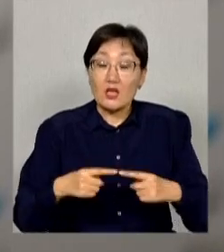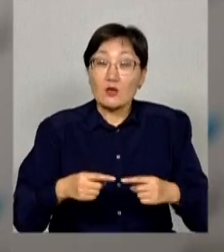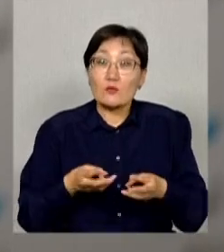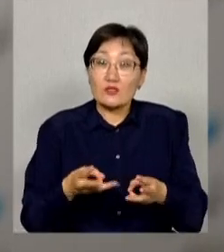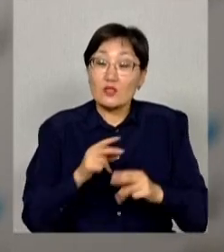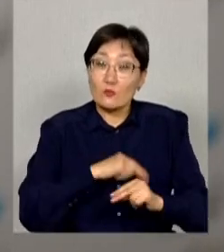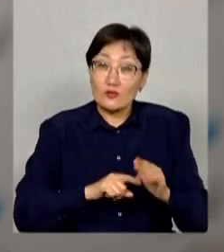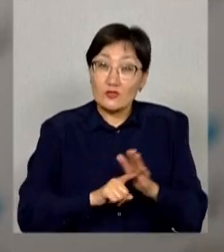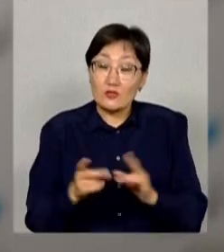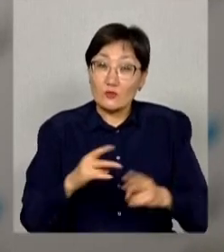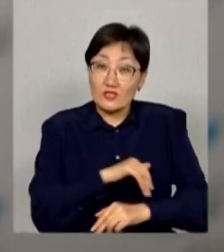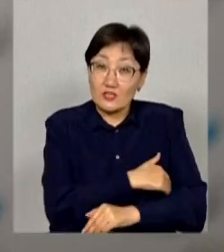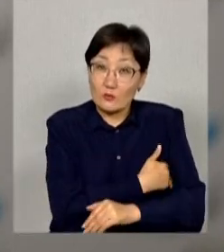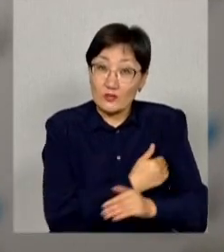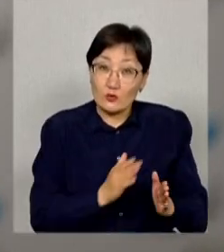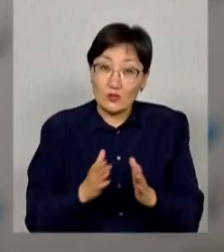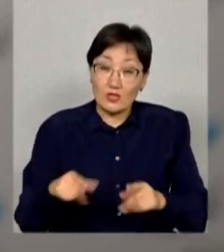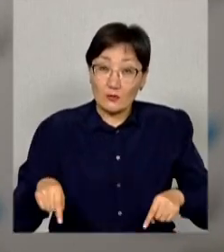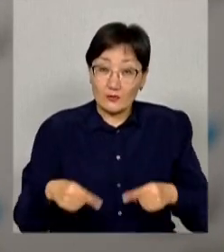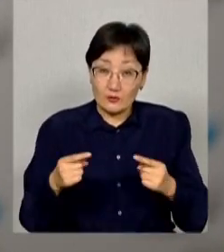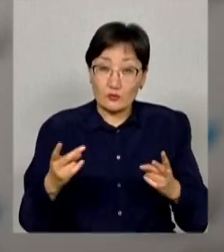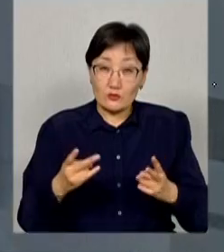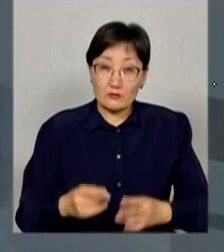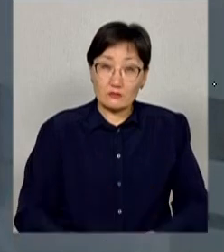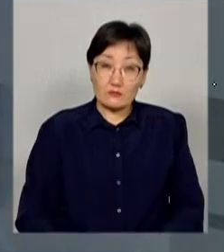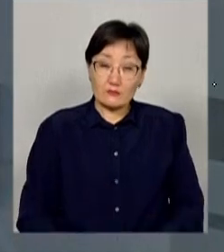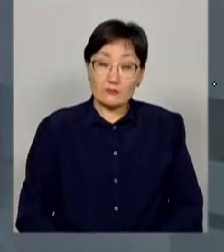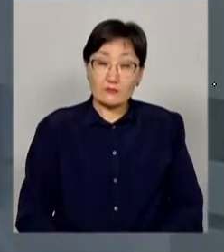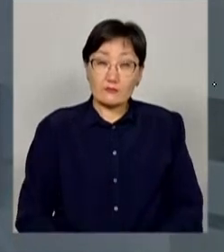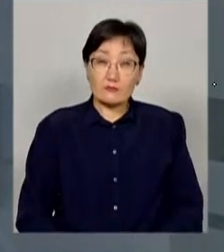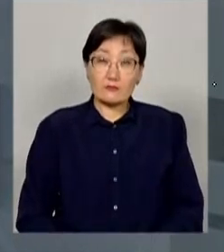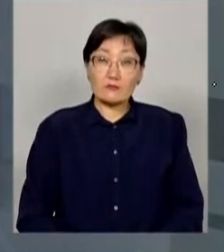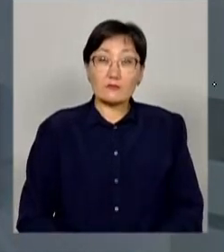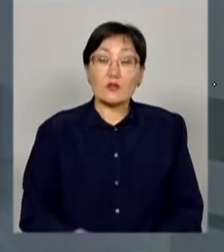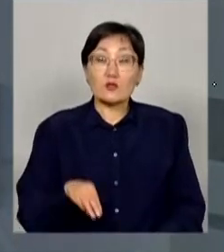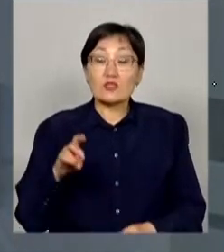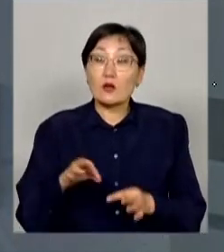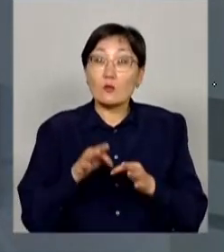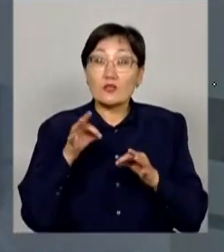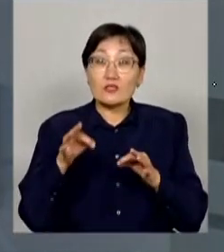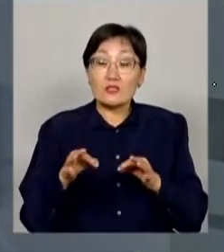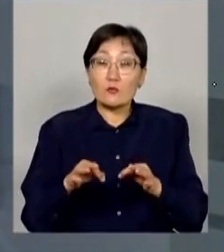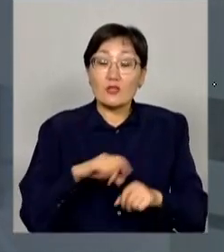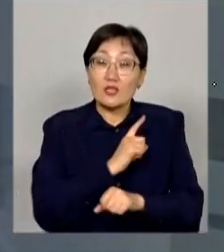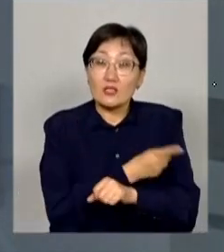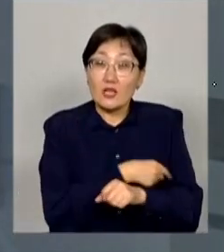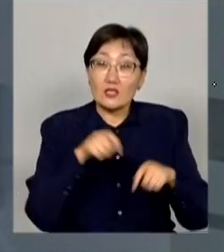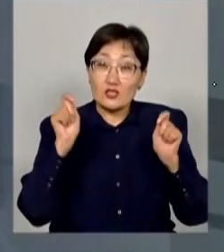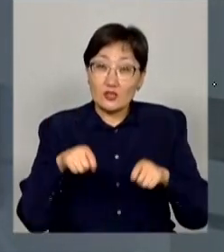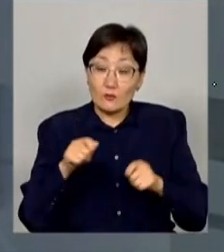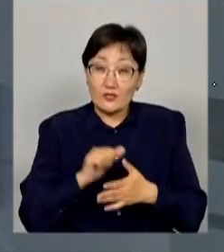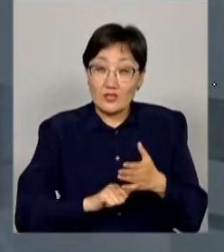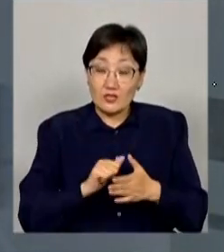іске қосу үшін қажетті температуралық режимді қалпына келтіреді. Түркістан облысында нөсер жауын салдарынан